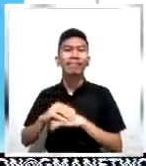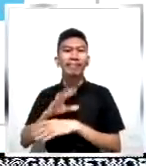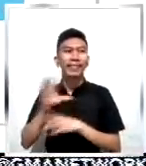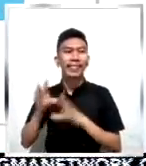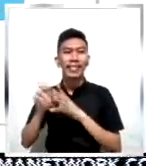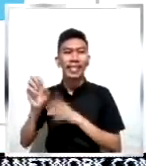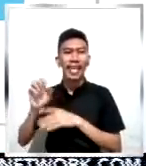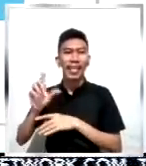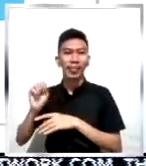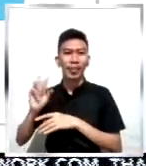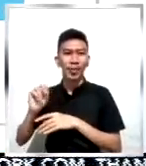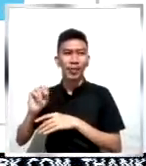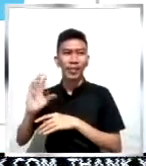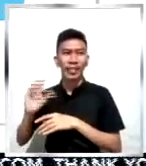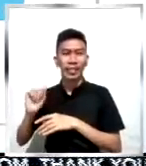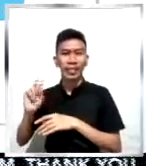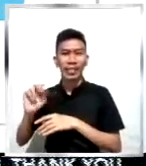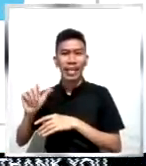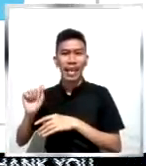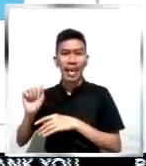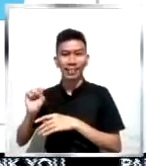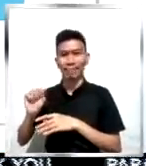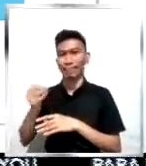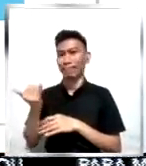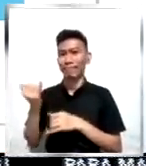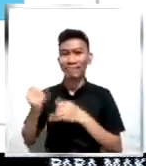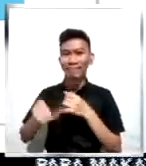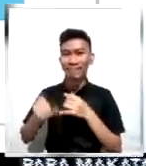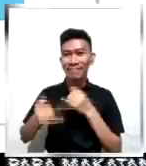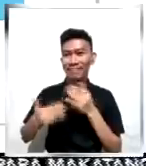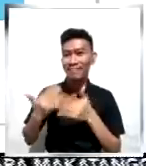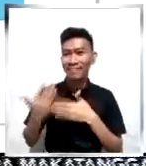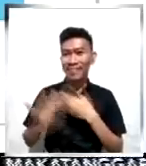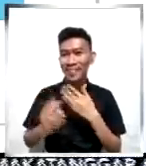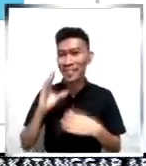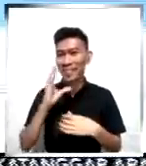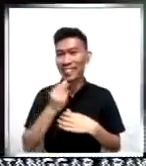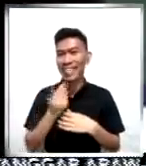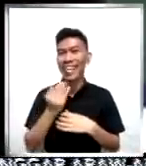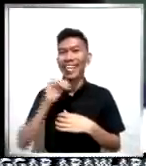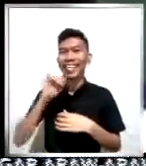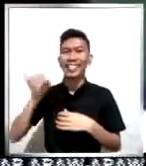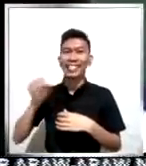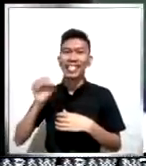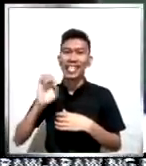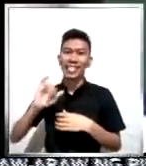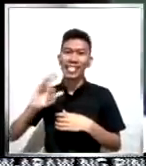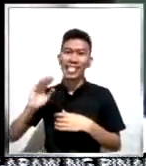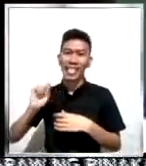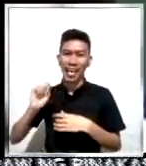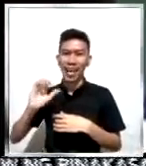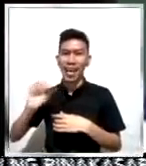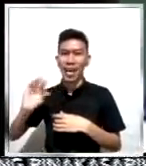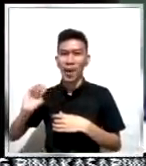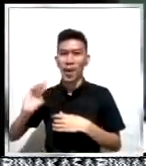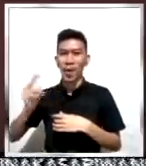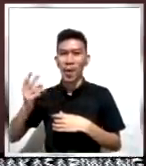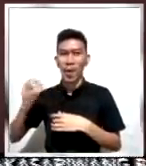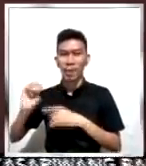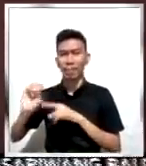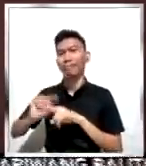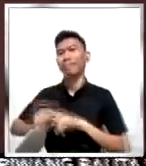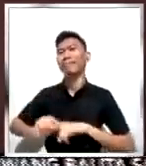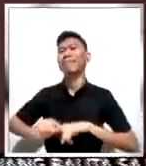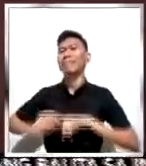and syempre, papahuli ba naman ang kapuso mo, Jessica Soho? Yun nga lang, minsan kahit